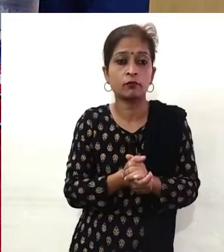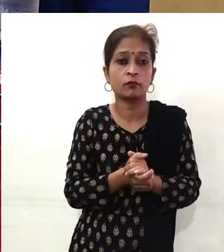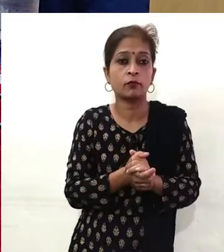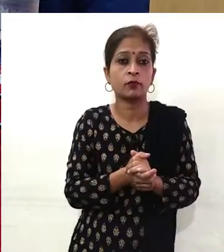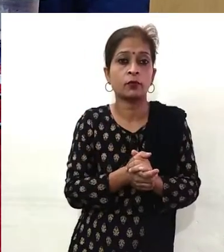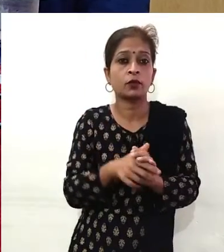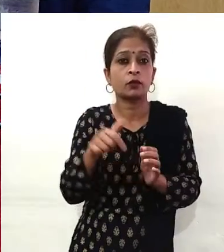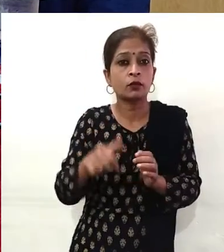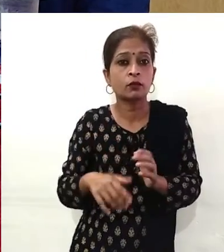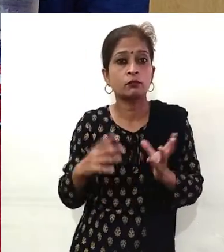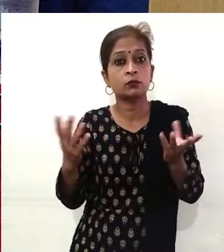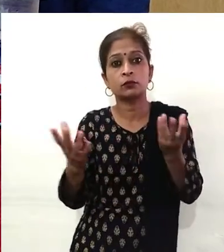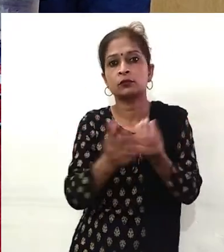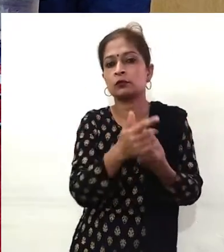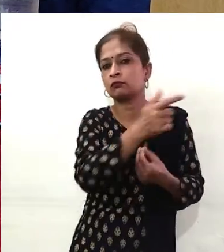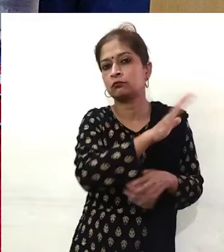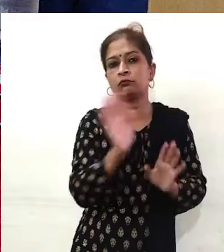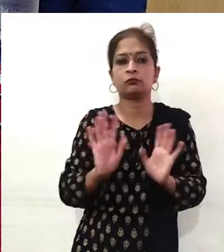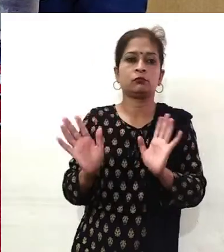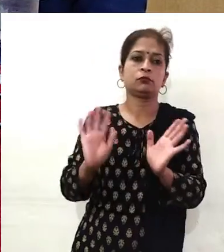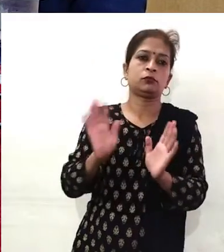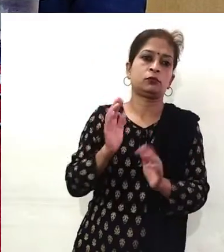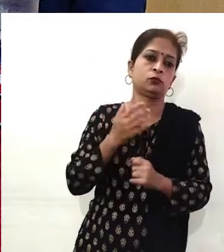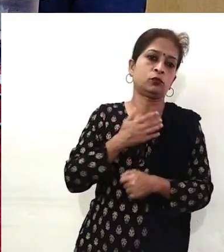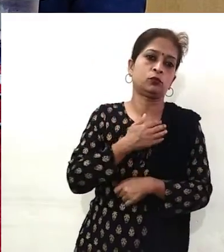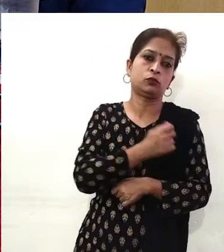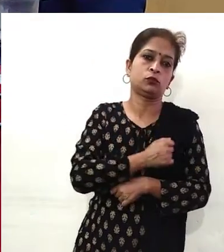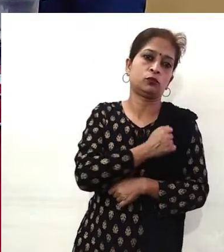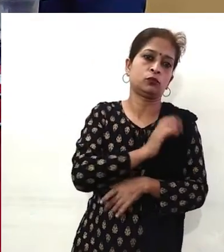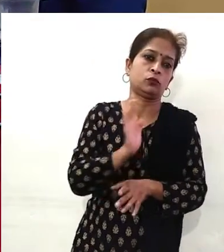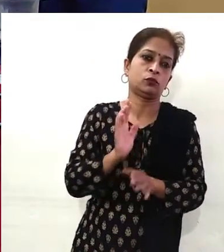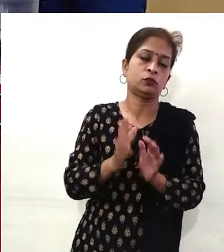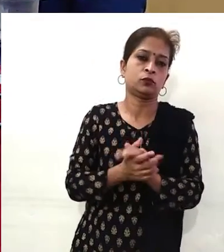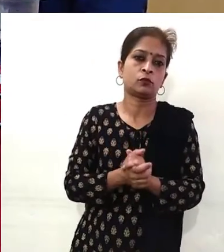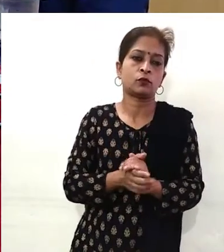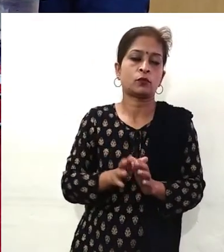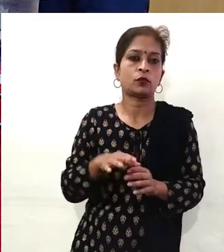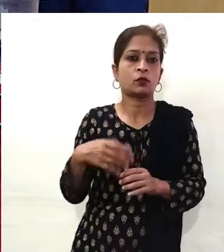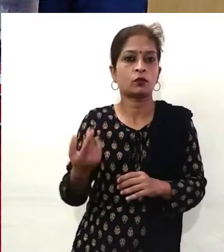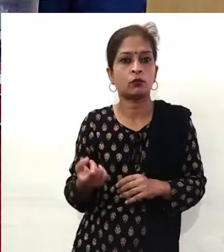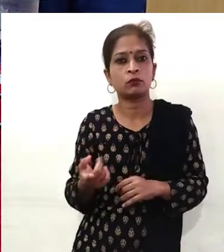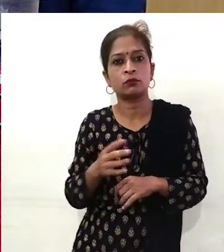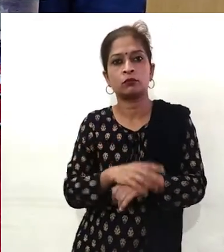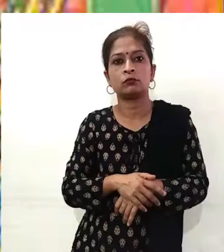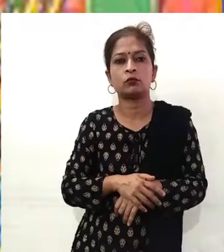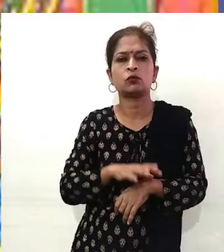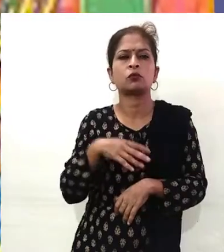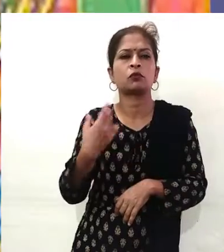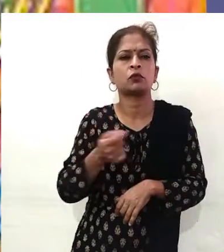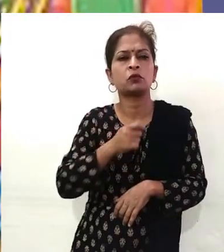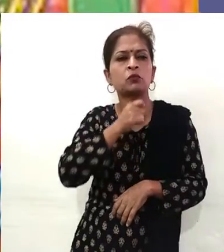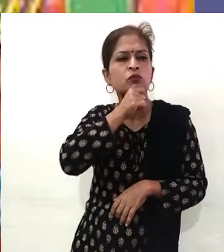राजा उसके सामने। तो सबने हाथ खड़े किए। दिन बीत गया। एक बड़ा ही